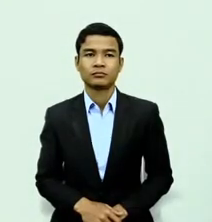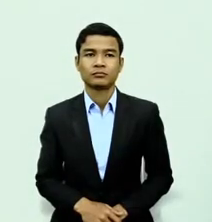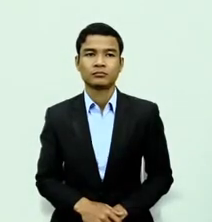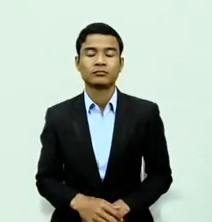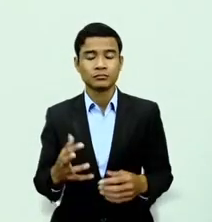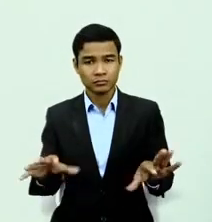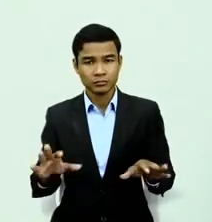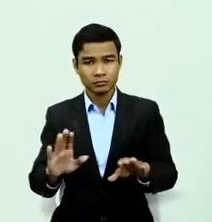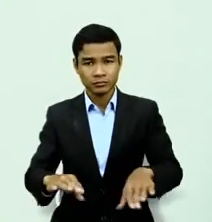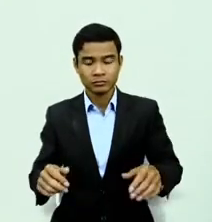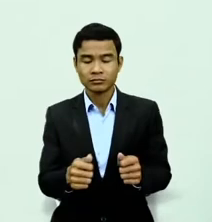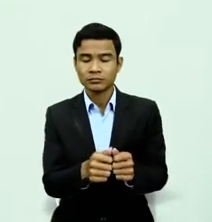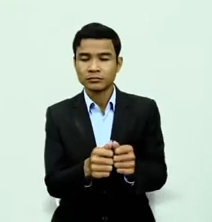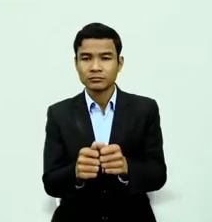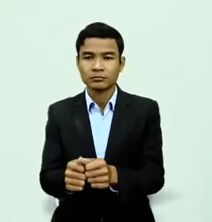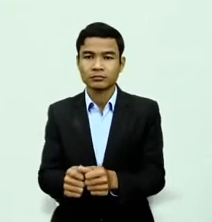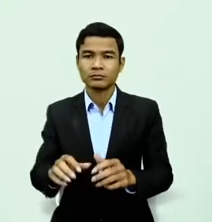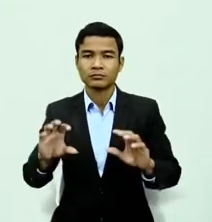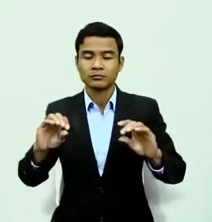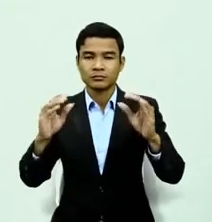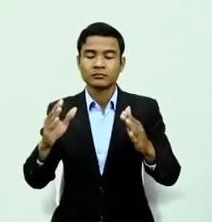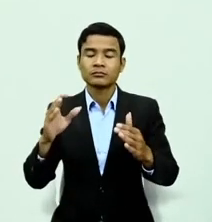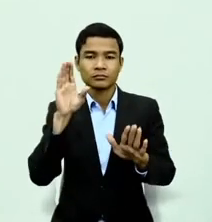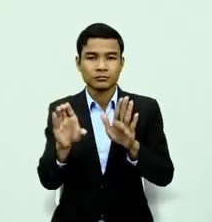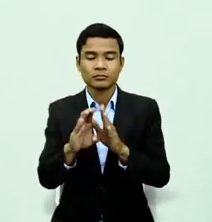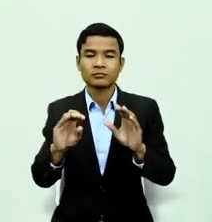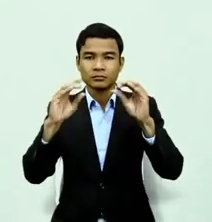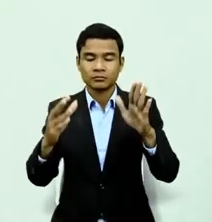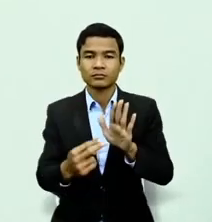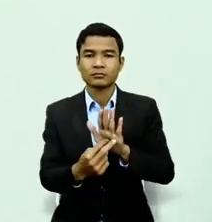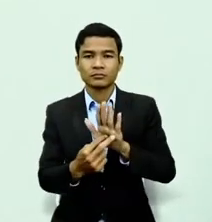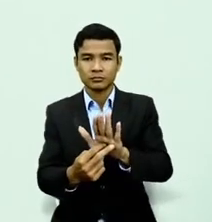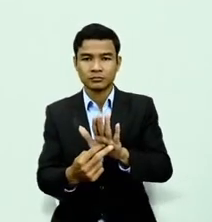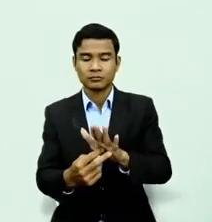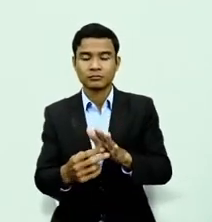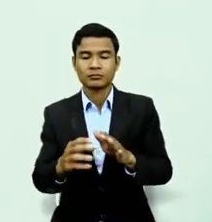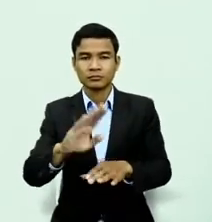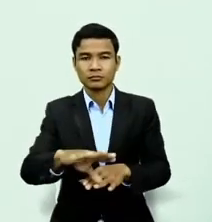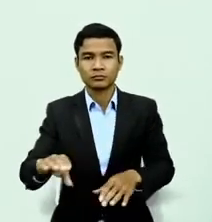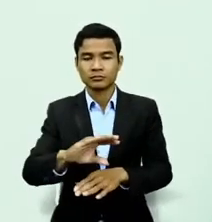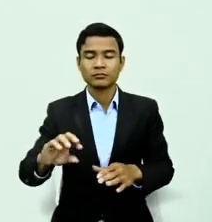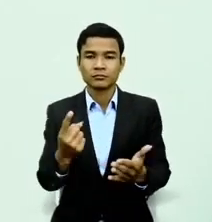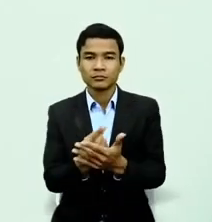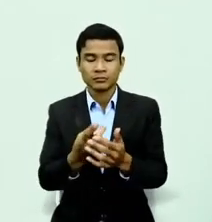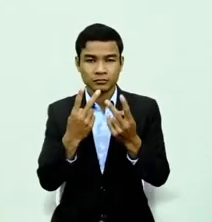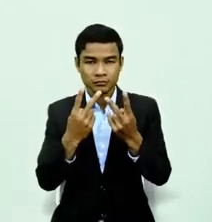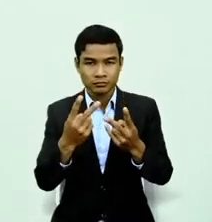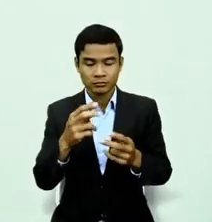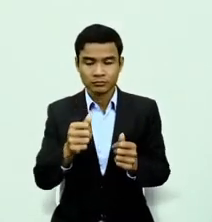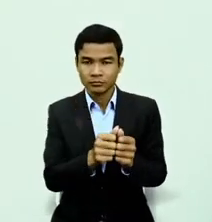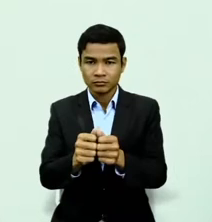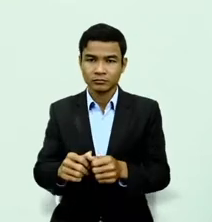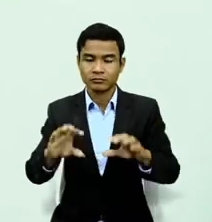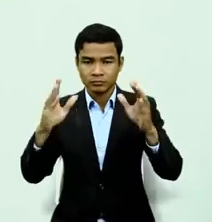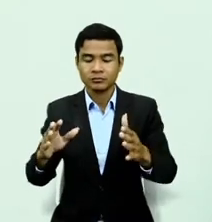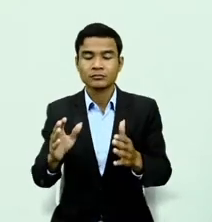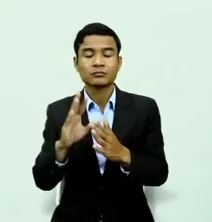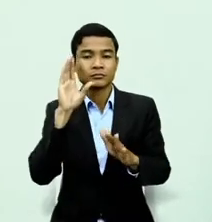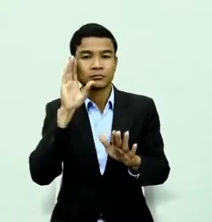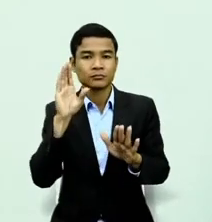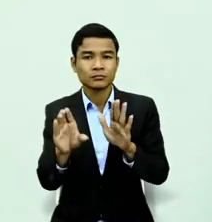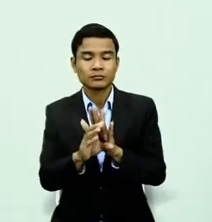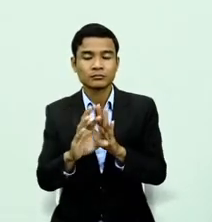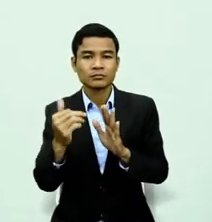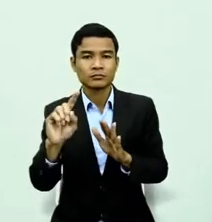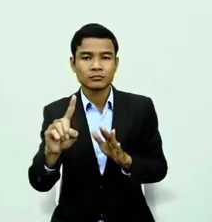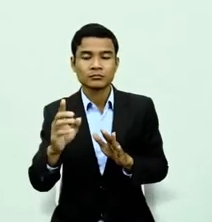Chà rì rồi hát cho mùi nâng. Chà, rục phép lên nè cực bằng hai con này lớn cho. Con tặng ăn cho rô mơ cho mùi nè kêu tặng ăn nên nát ta rục kịp tìm mùi ní